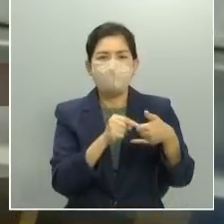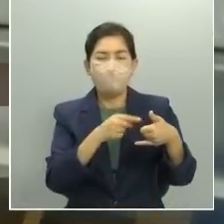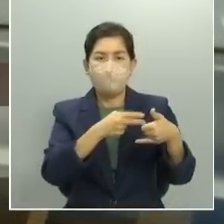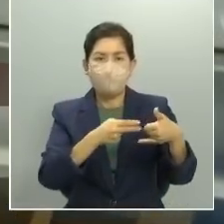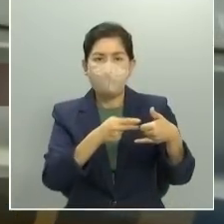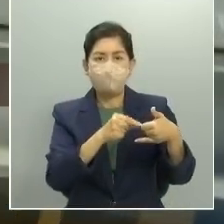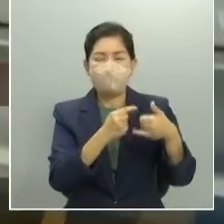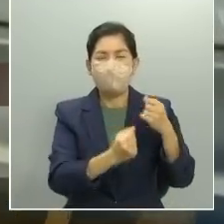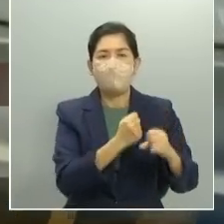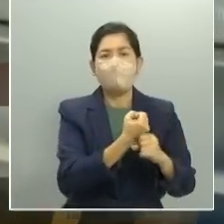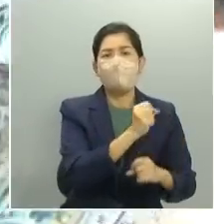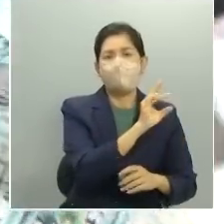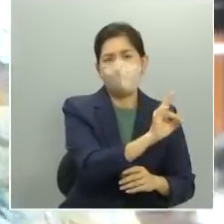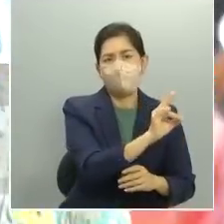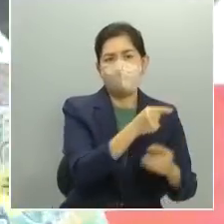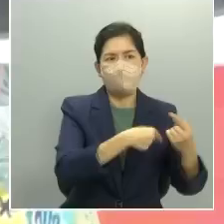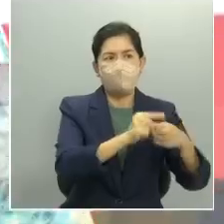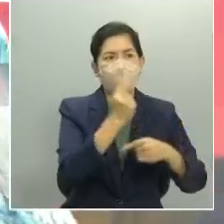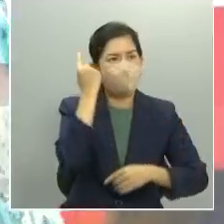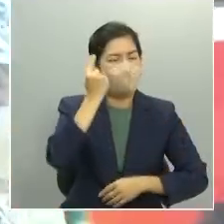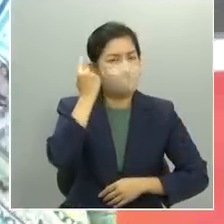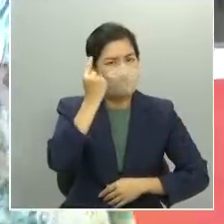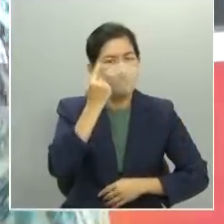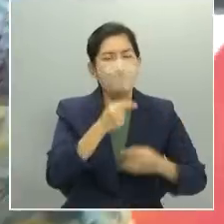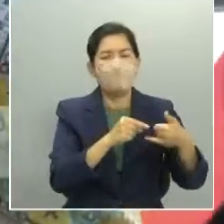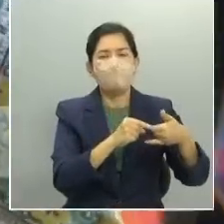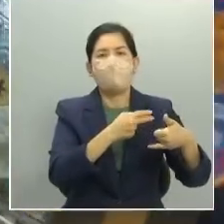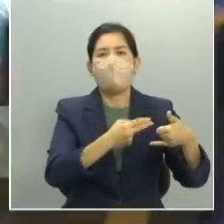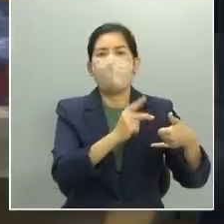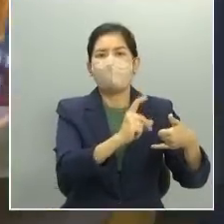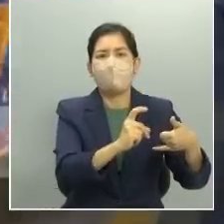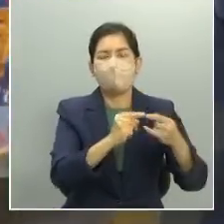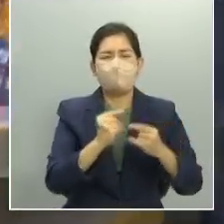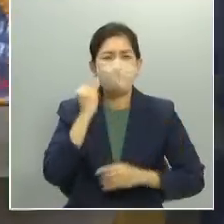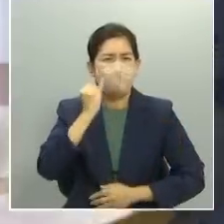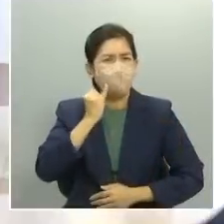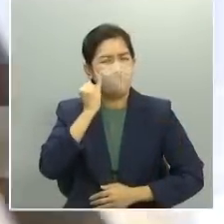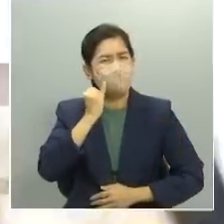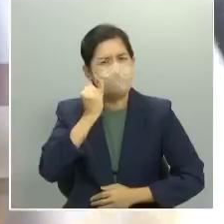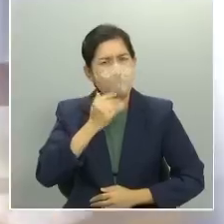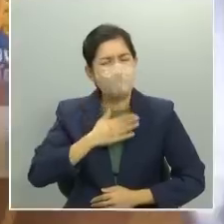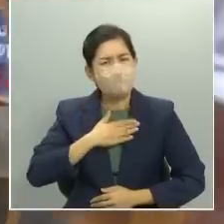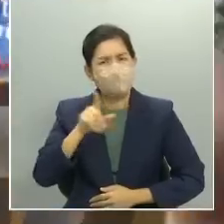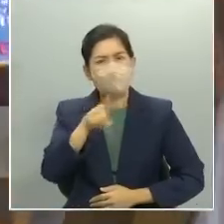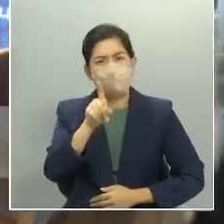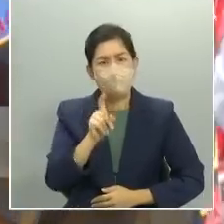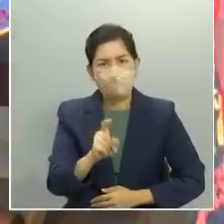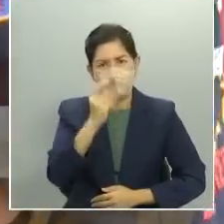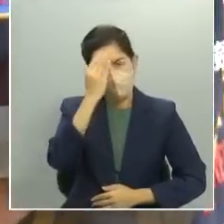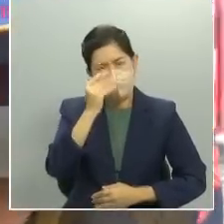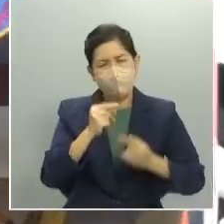ปอยู่ในสถานบันเทิงแห่งนี้แล้วก็เสียชีวิตเนี่ยนะครับคุณยายเองก็ตั้งคำถามอยู่เหมือนกันใช่ไหมครับว่าสถานที่